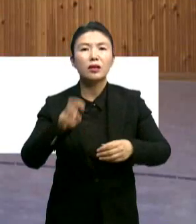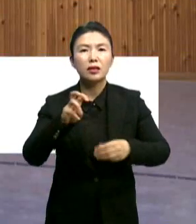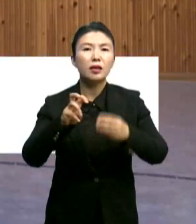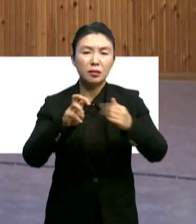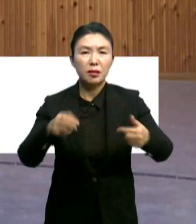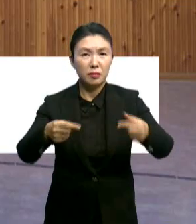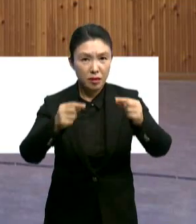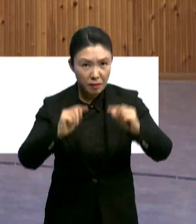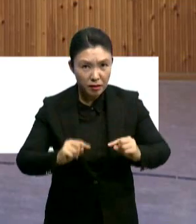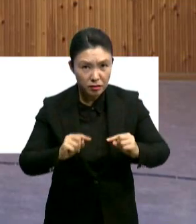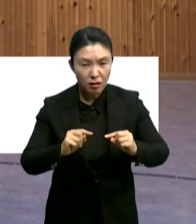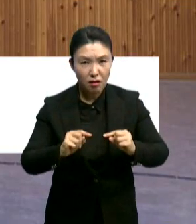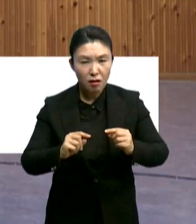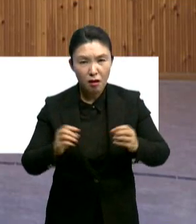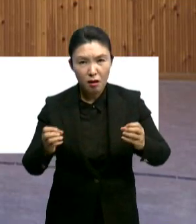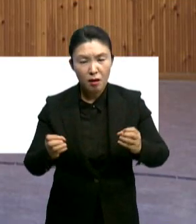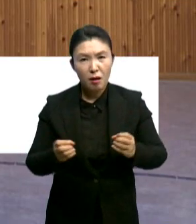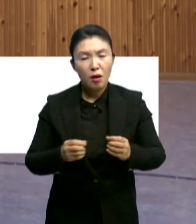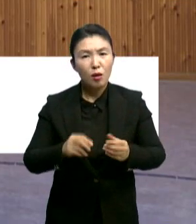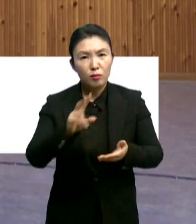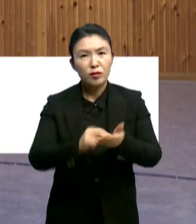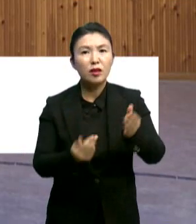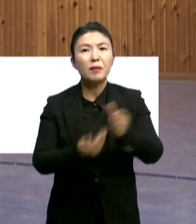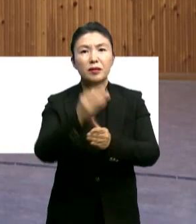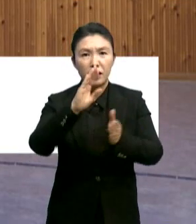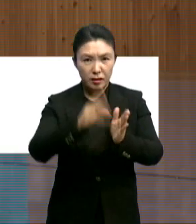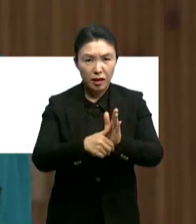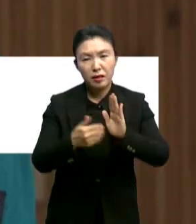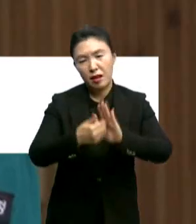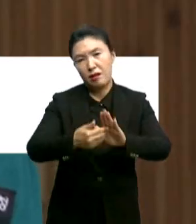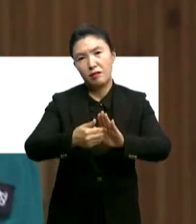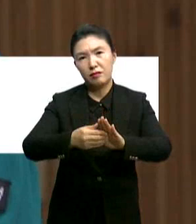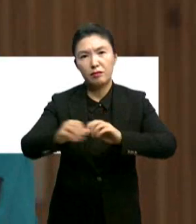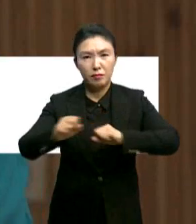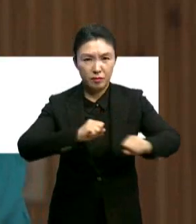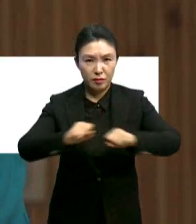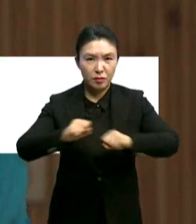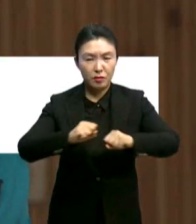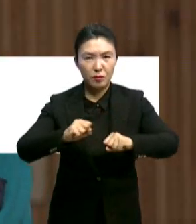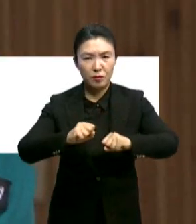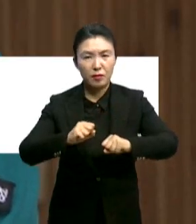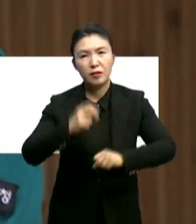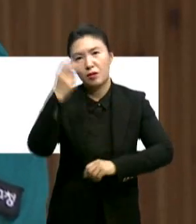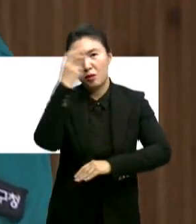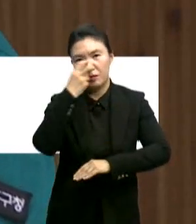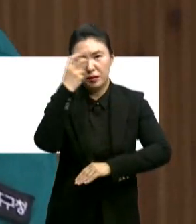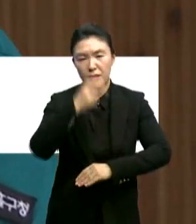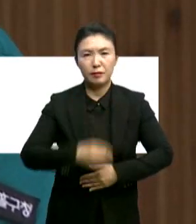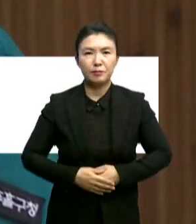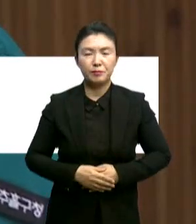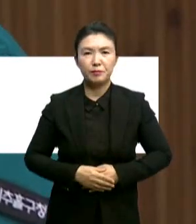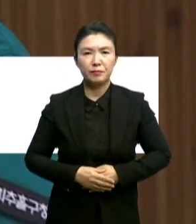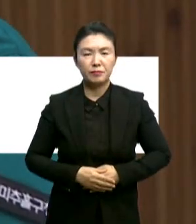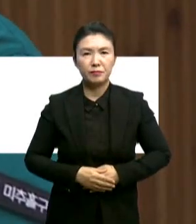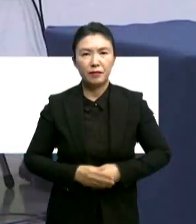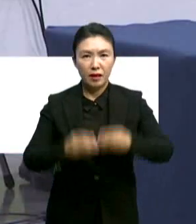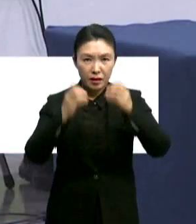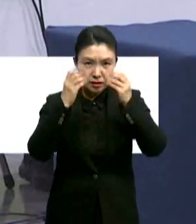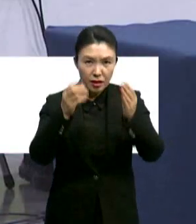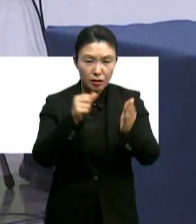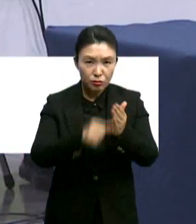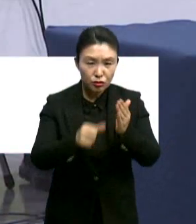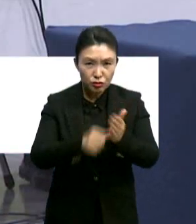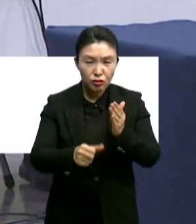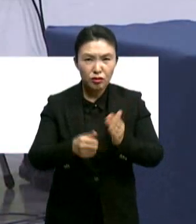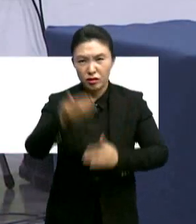테러 상황에 따른 단계별 대응 체계를 점검했습니다. 구 관계자는 정형화된 생물 테러 훈련에서 탈피해